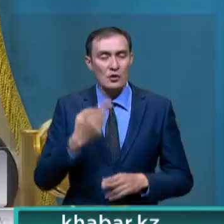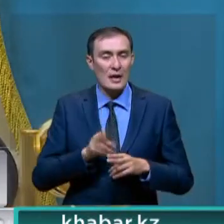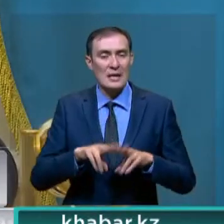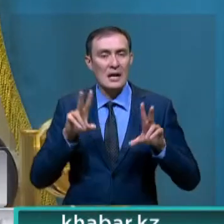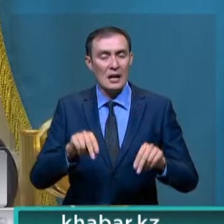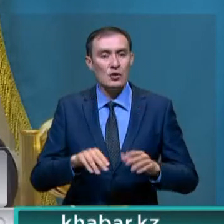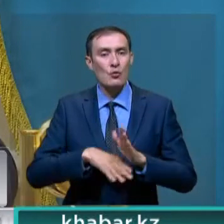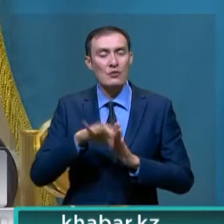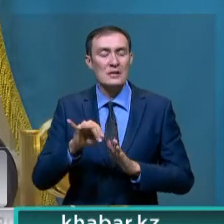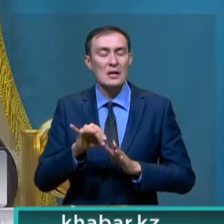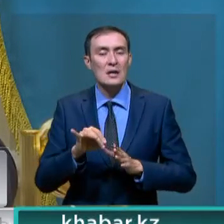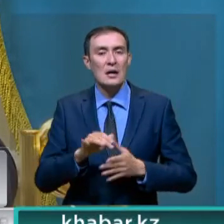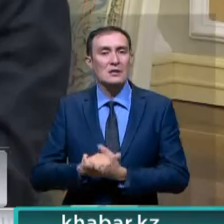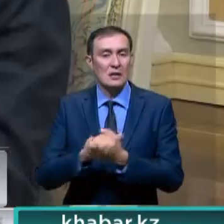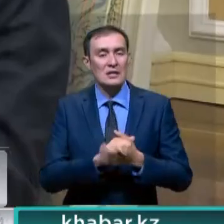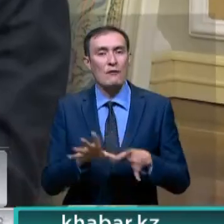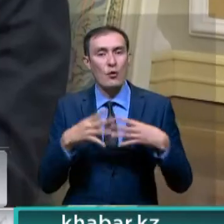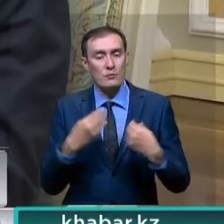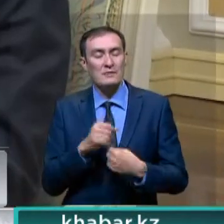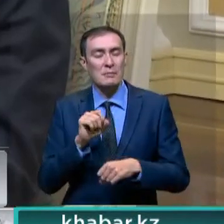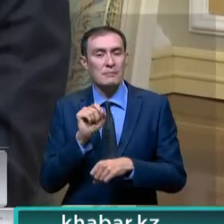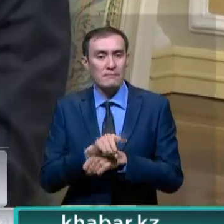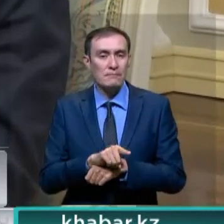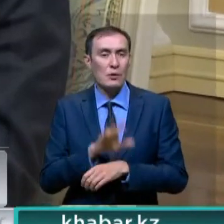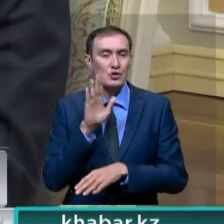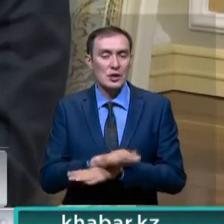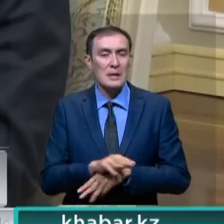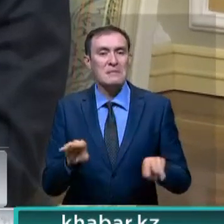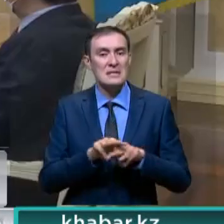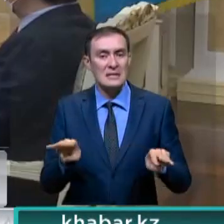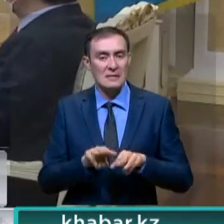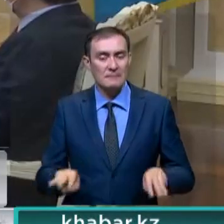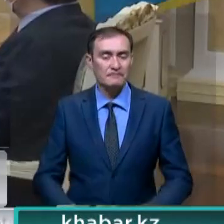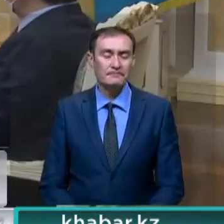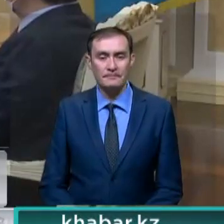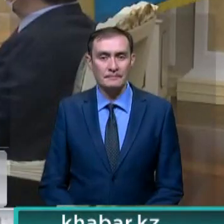гарантия уверенности и согласия в обществе. И дал ряд конкретных поручений профильным ведомствам.